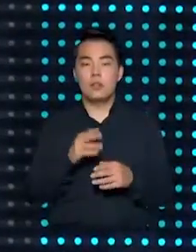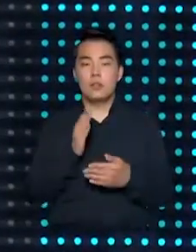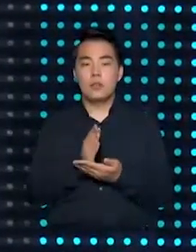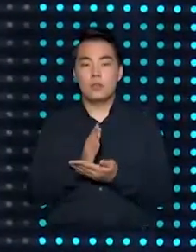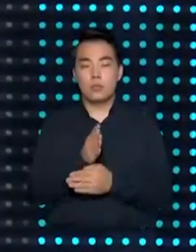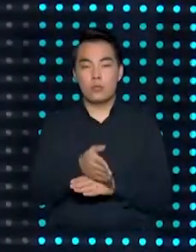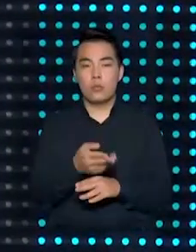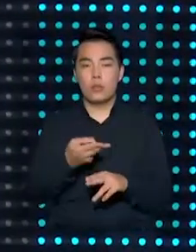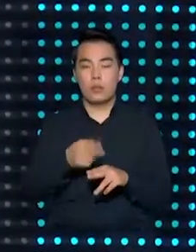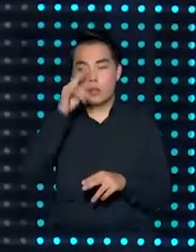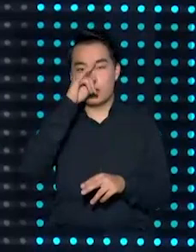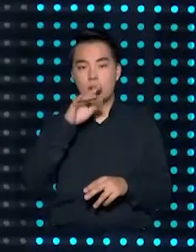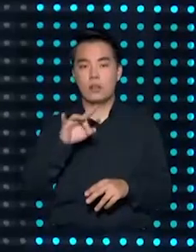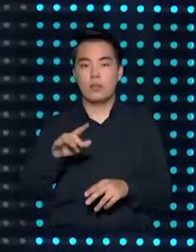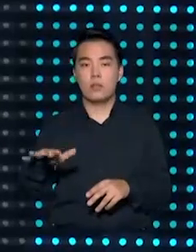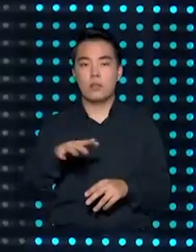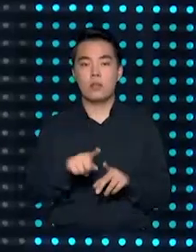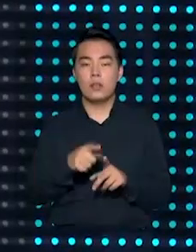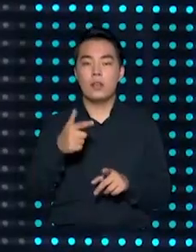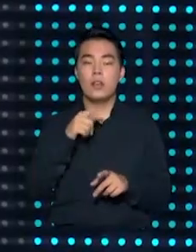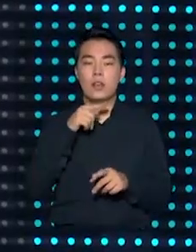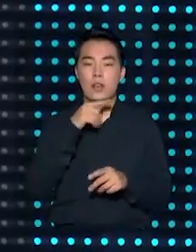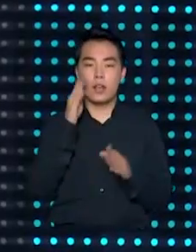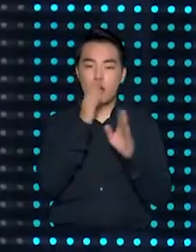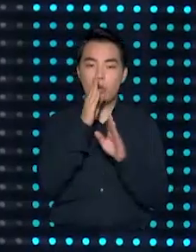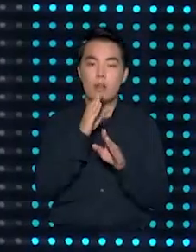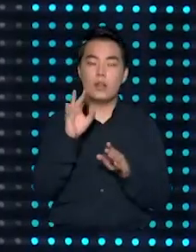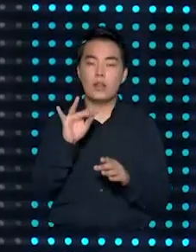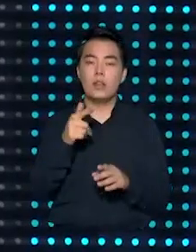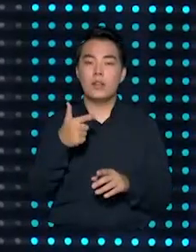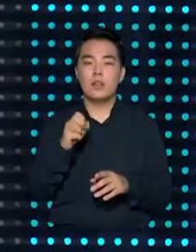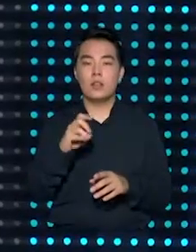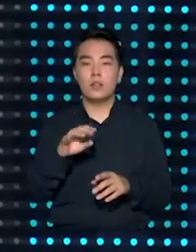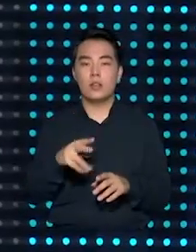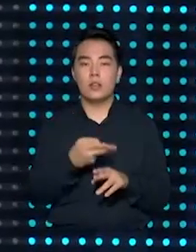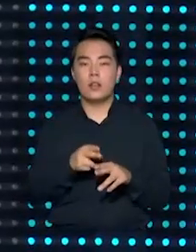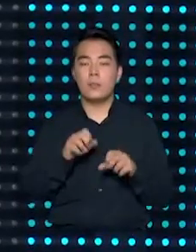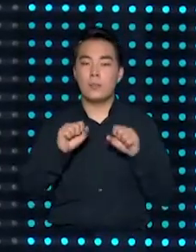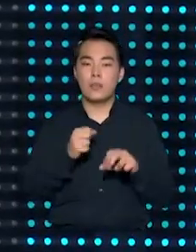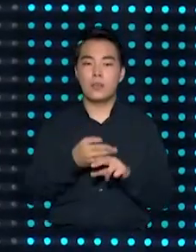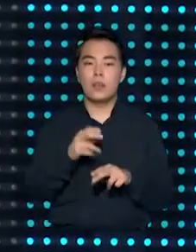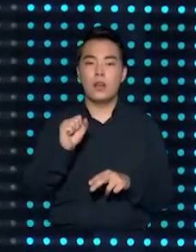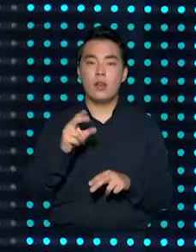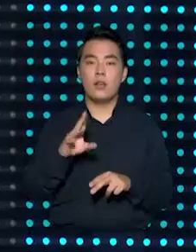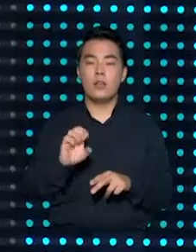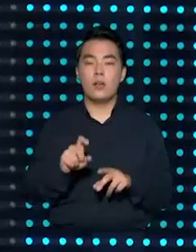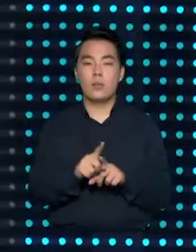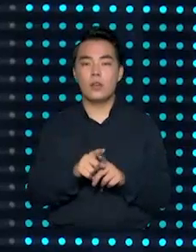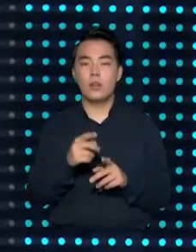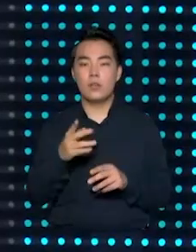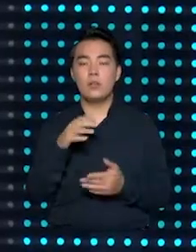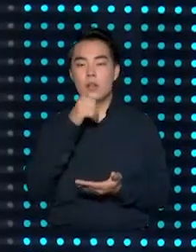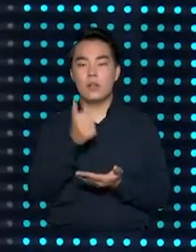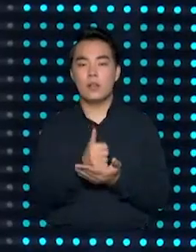қонағы Қазақстан Республикасының экология, геология және қоршаған ортаны қорғау министрлігінің аква өсіруді дамыту басқармасының басшысы